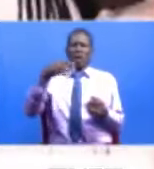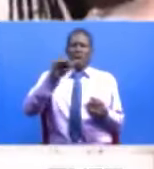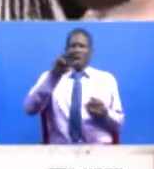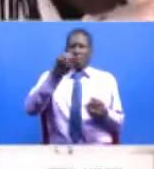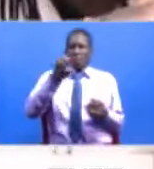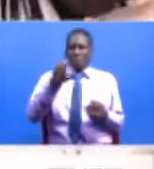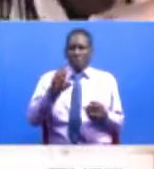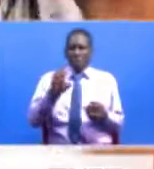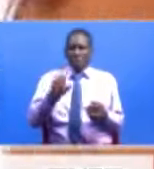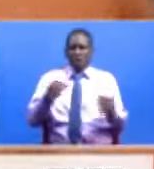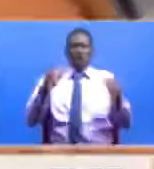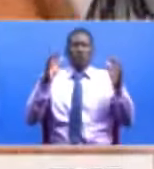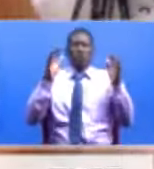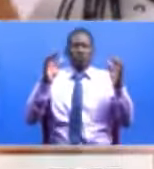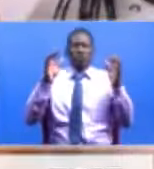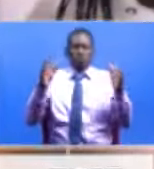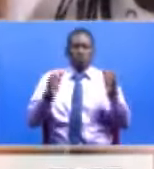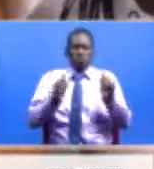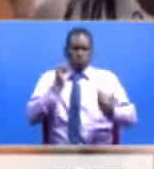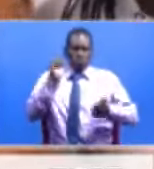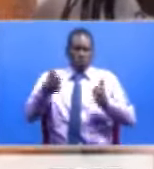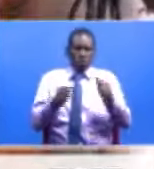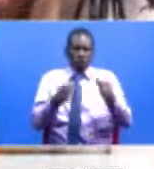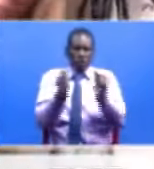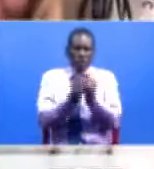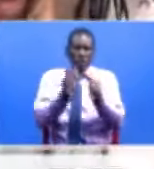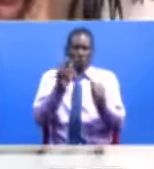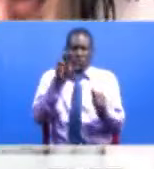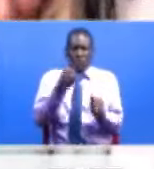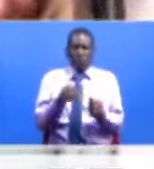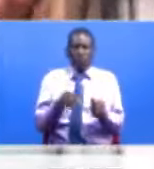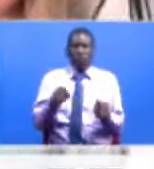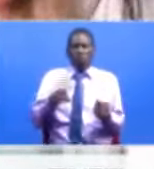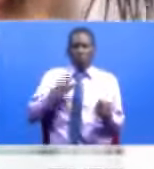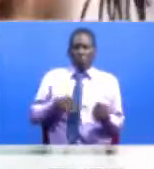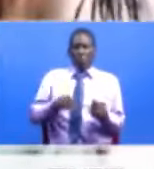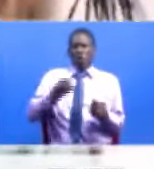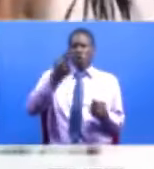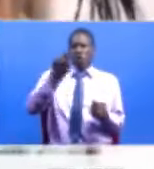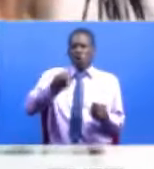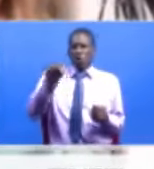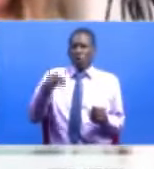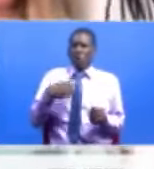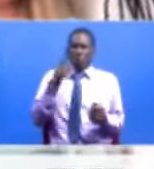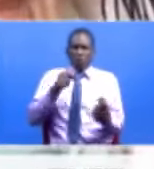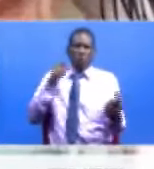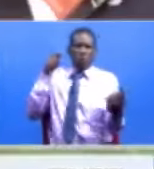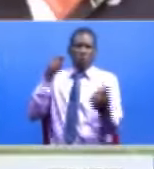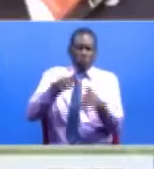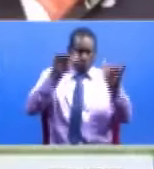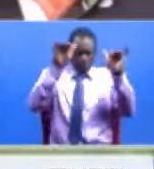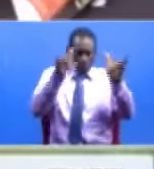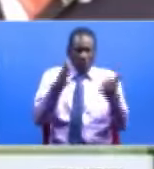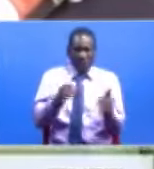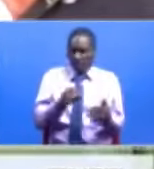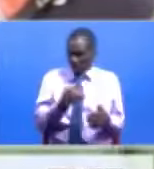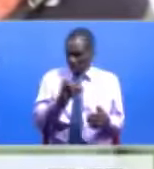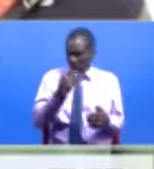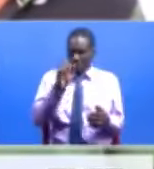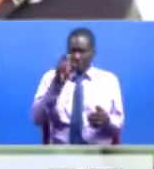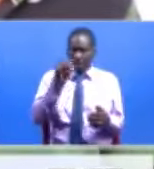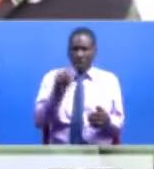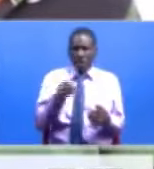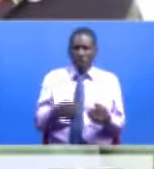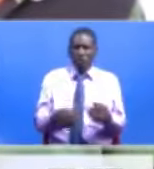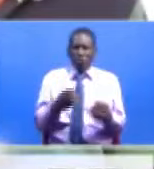ni bingwa wa kitaifa wa kilomita 10 upande wanawake huko Norway anasema kwamba analenga kukita kambi huko Iten County ya Marakwet kwa